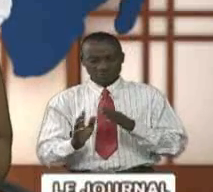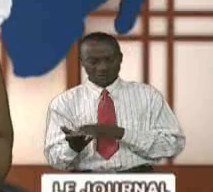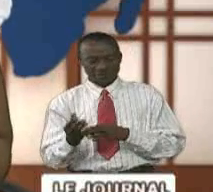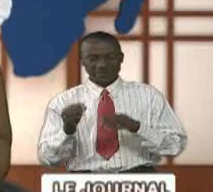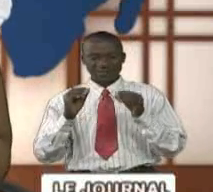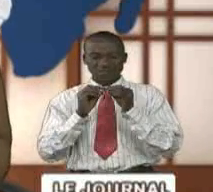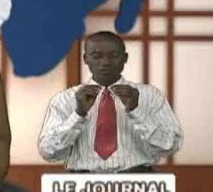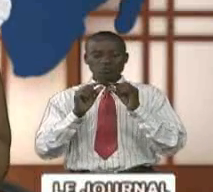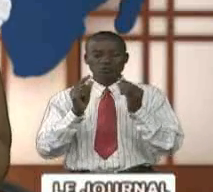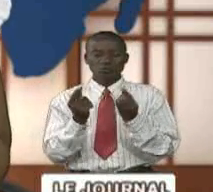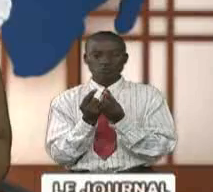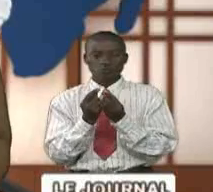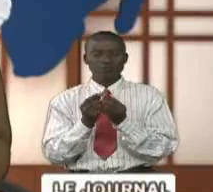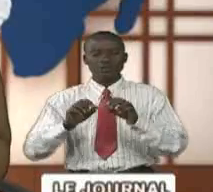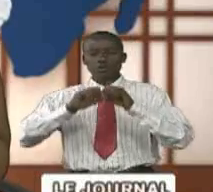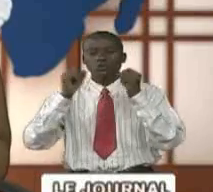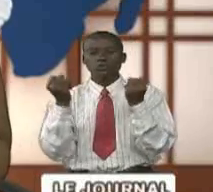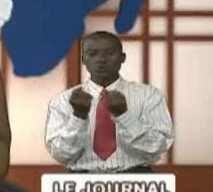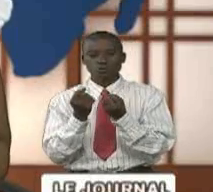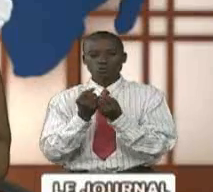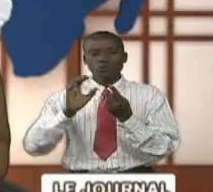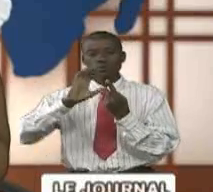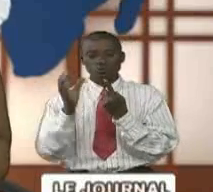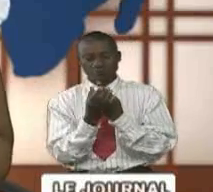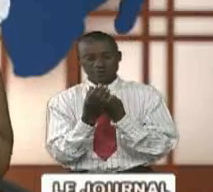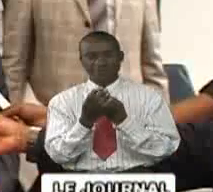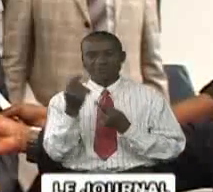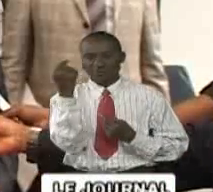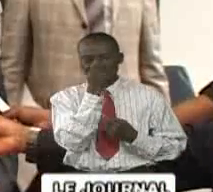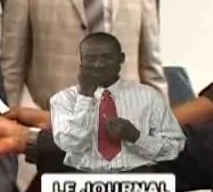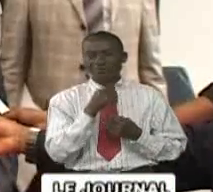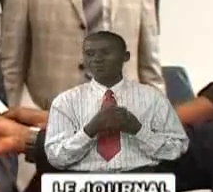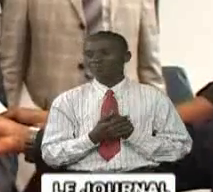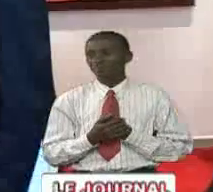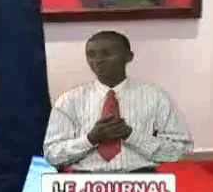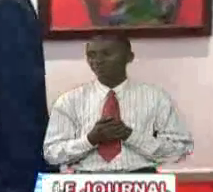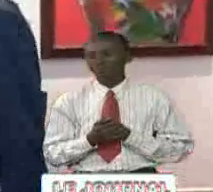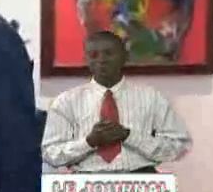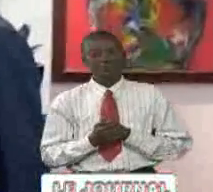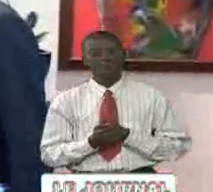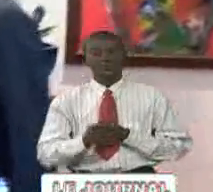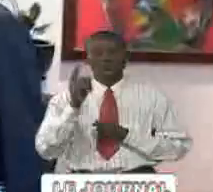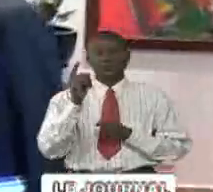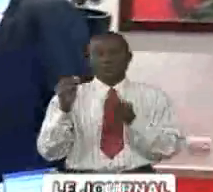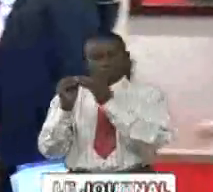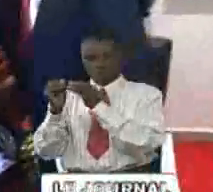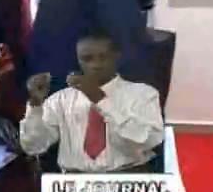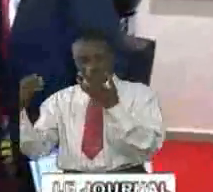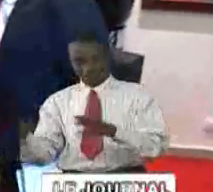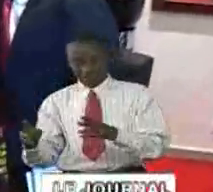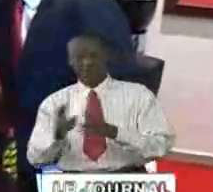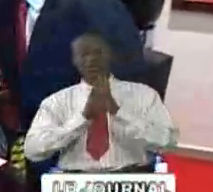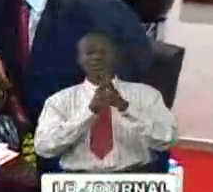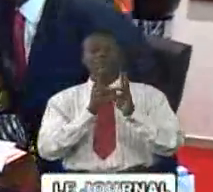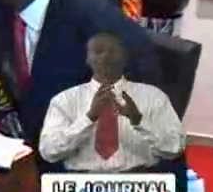thématique socioculturelle, nous disent Christian Ochudi et Gisèle Ngalula. Le premier dossier a été présenté par le ministre de l'Emploi, du